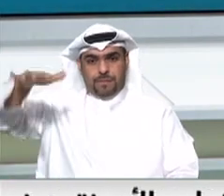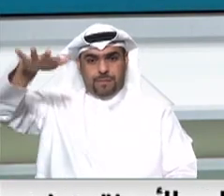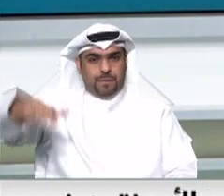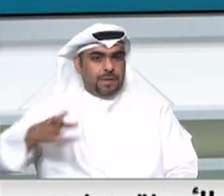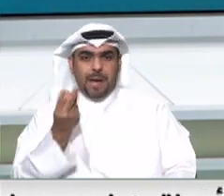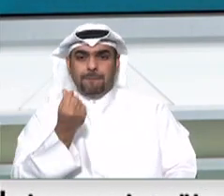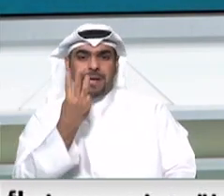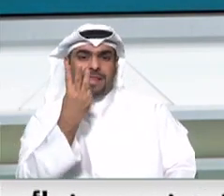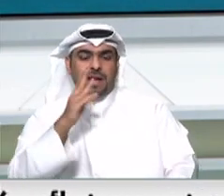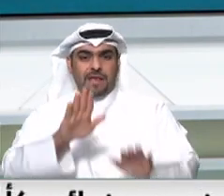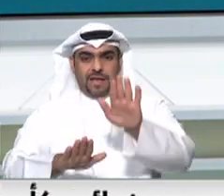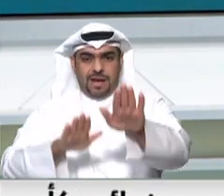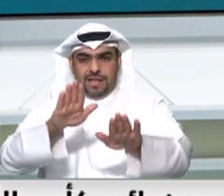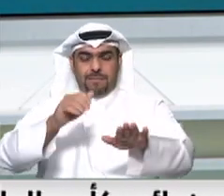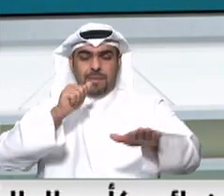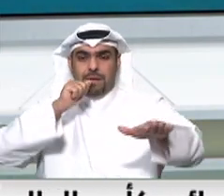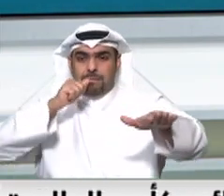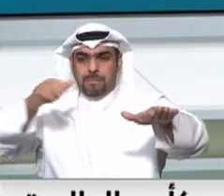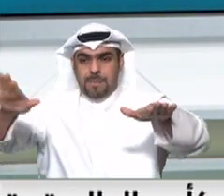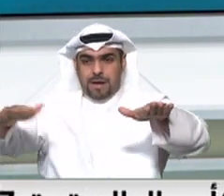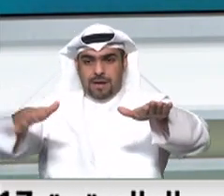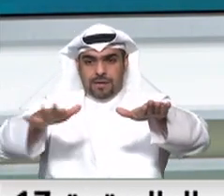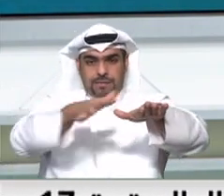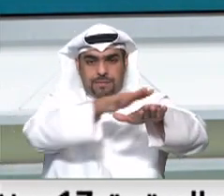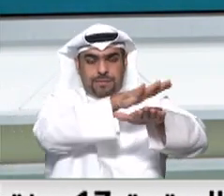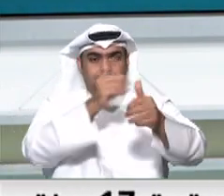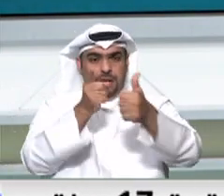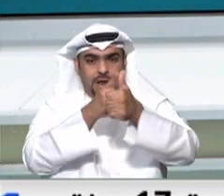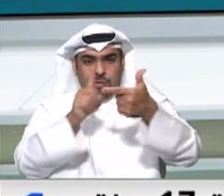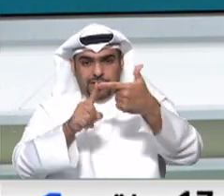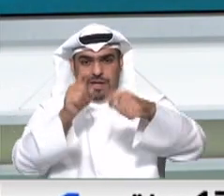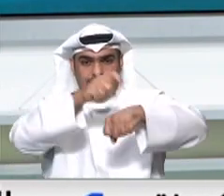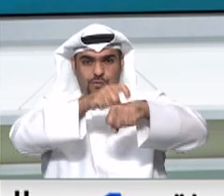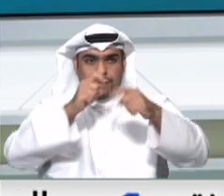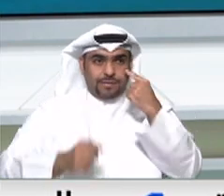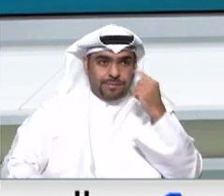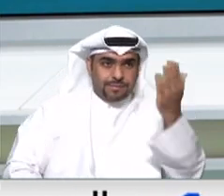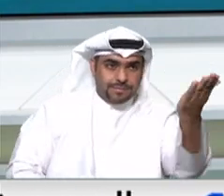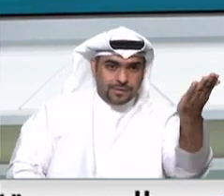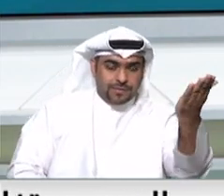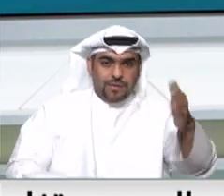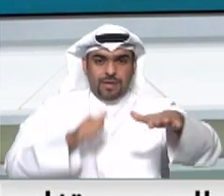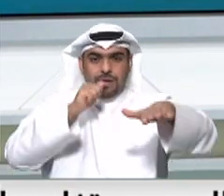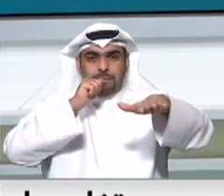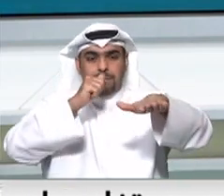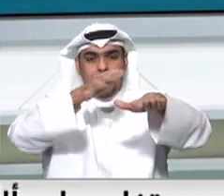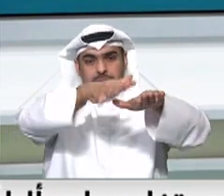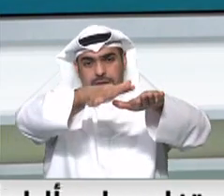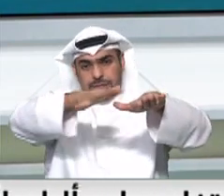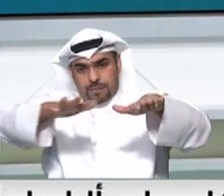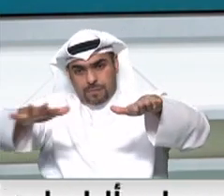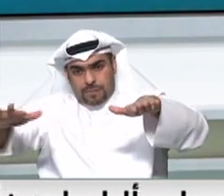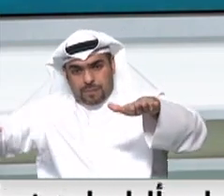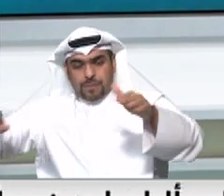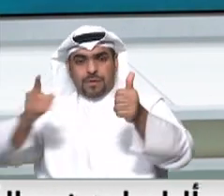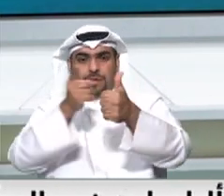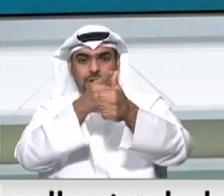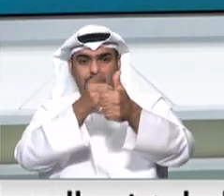الأول الساعة 10:42 صباحا، والمد الثاني الساعة 10:51 مساء. الجزر الأول